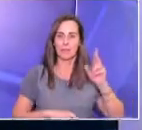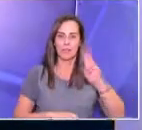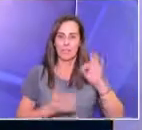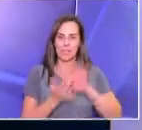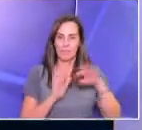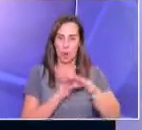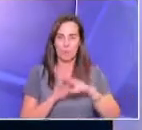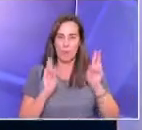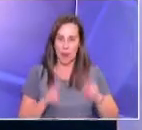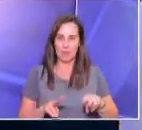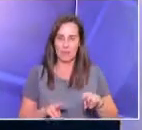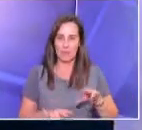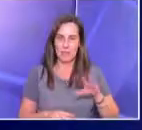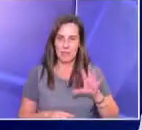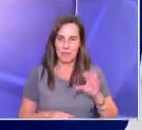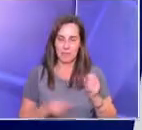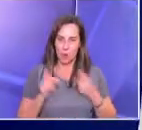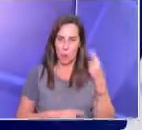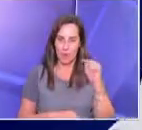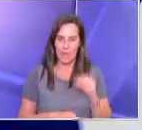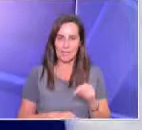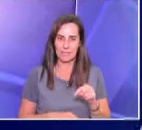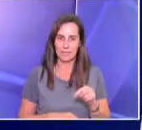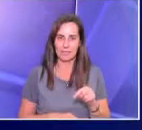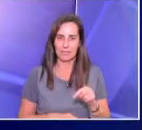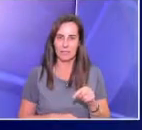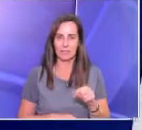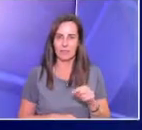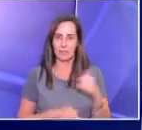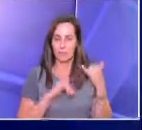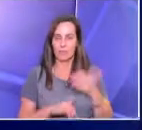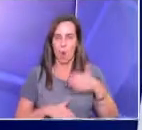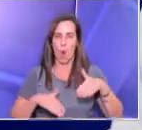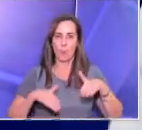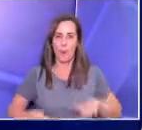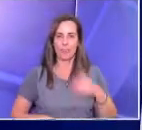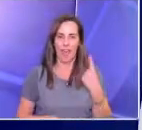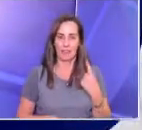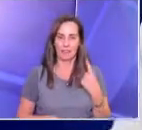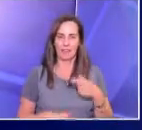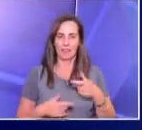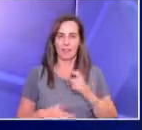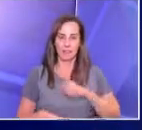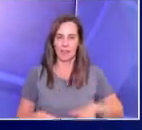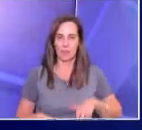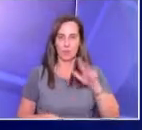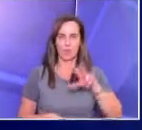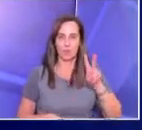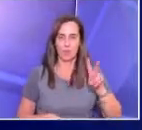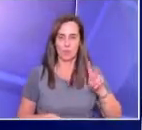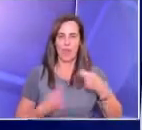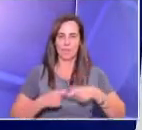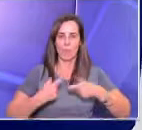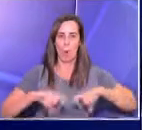סעיף בחוק שמאפשר במידה באמת וקורה מקרה כזה, אז מביאים עוד מנדט נוסף, והעירייה תהיה כנראה עם 32